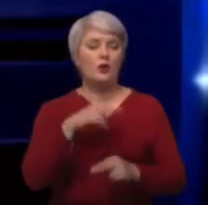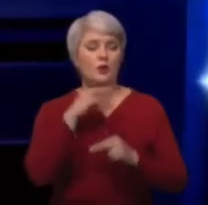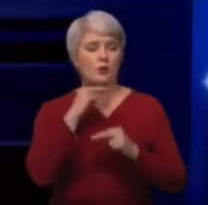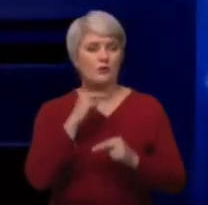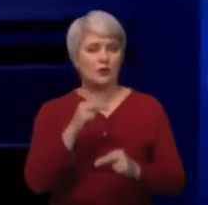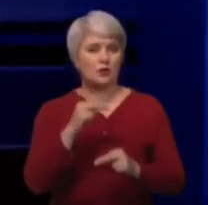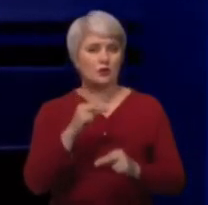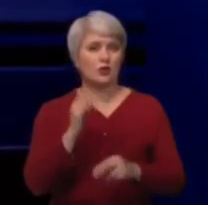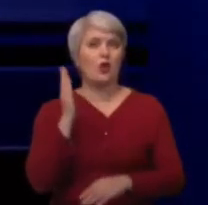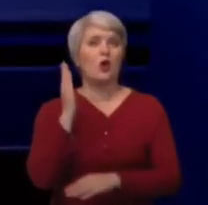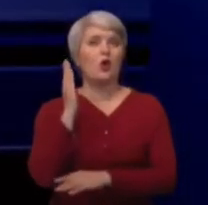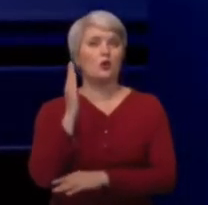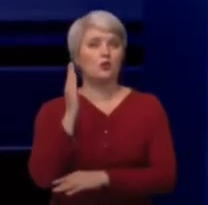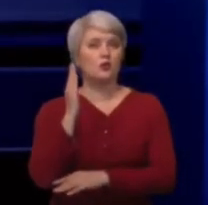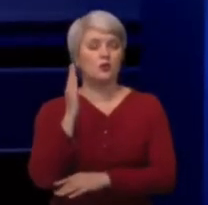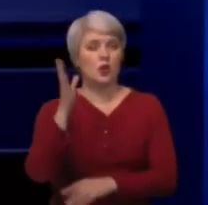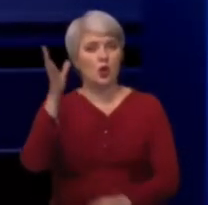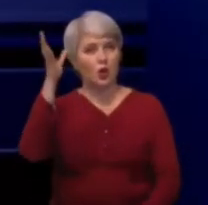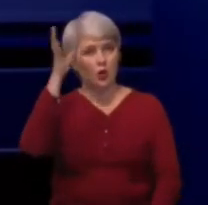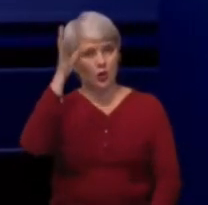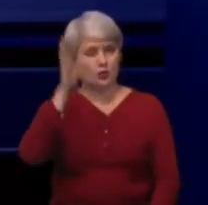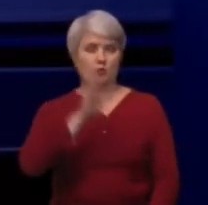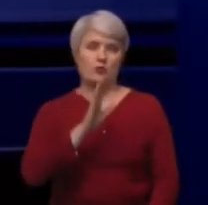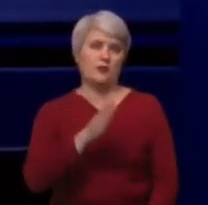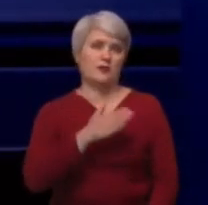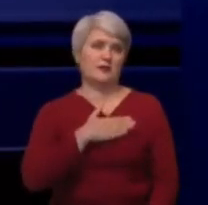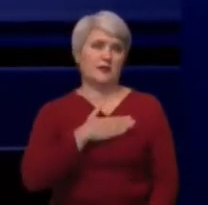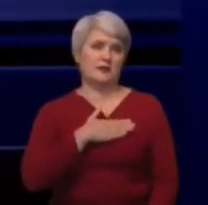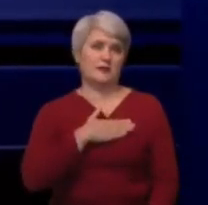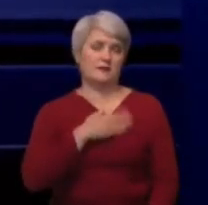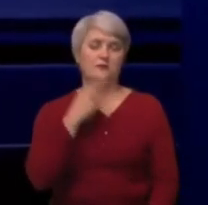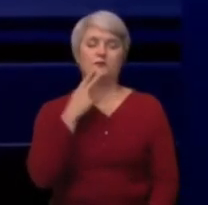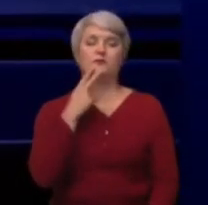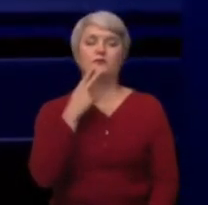уважно, голосуйте розумом, а не серцем, і